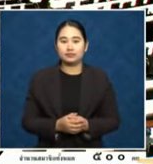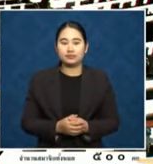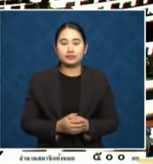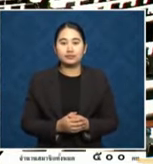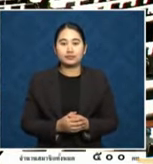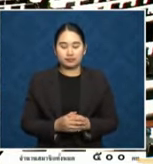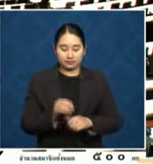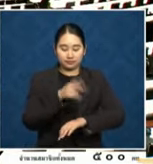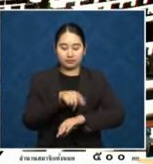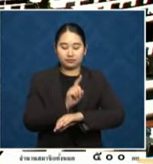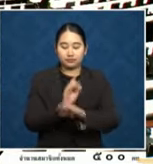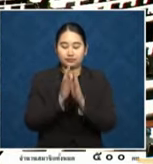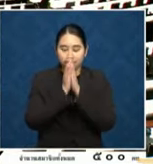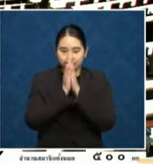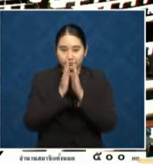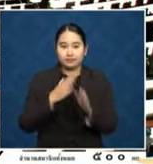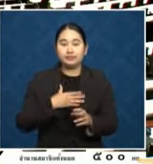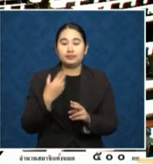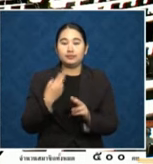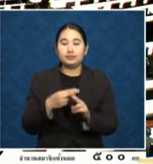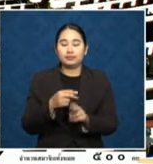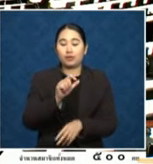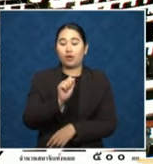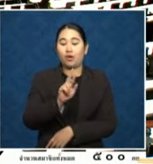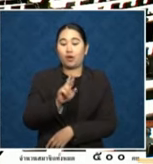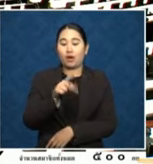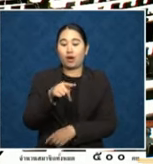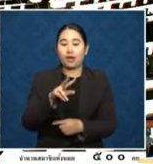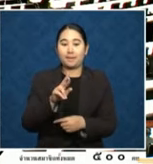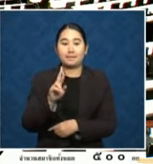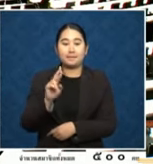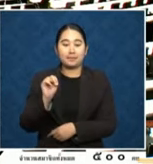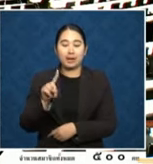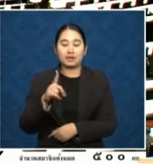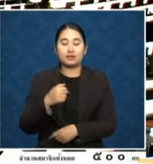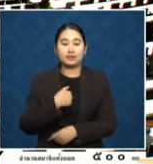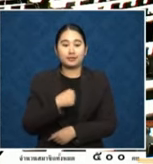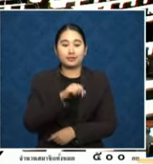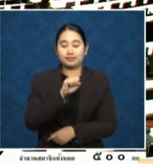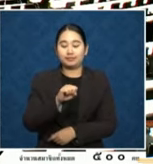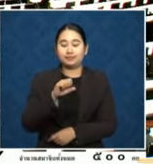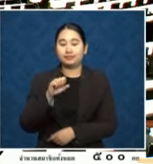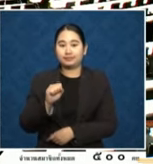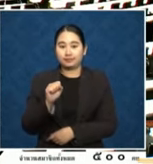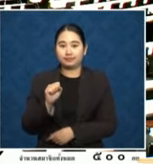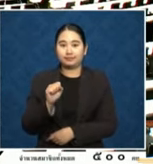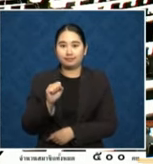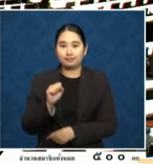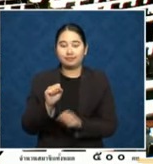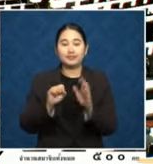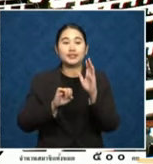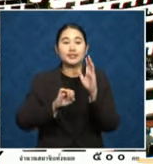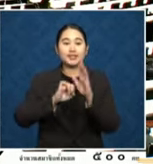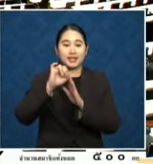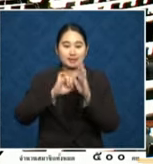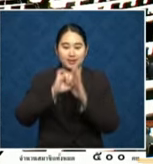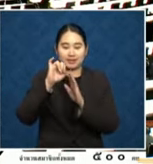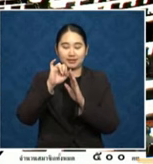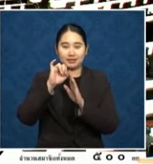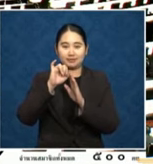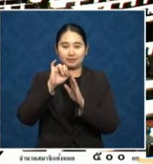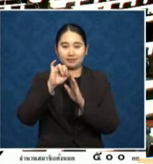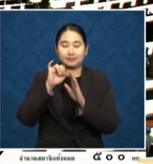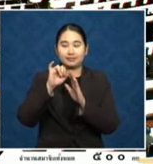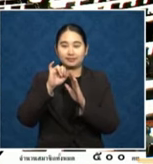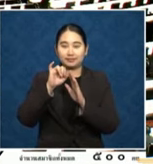เรียนท่านประธานสภาที่เคารพดิฉันอรพันธ์จันตาเรืองสมาชิกสภาผู้แทนราษฎรจังหวัดเชียงใหม่เขต6